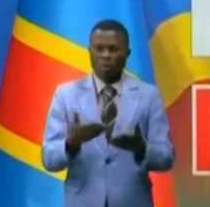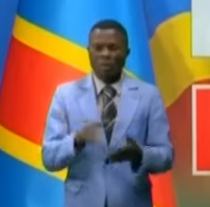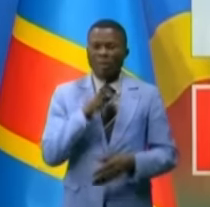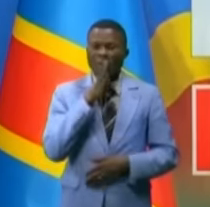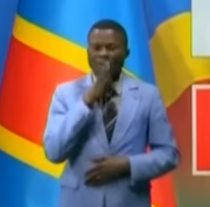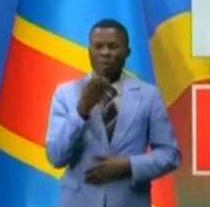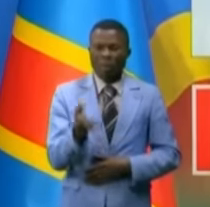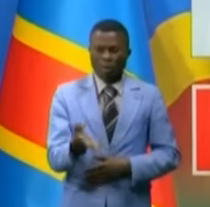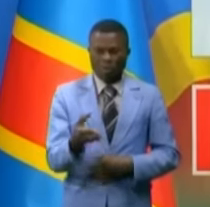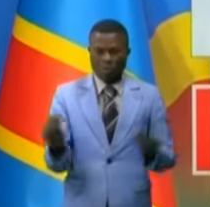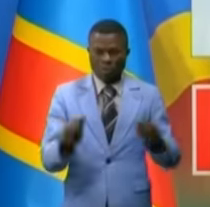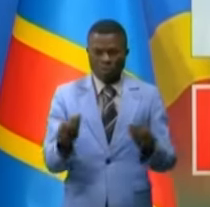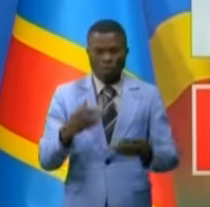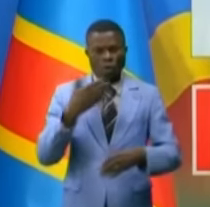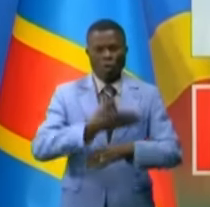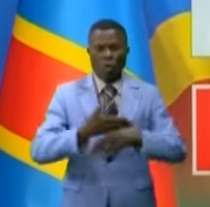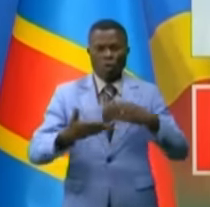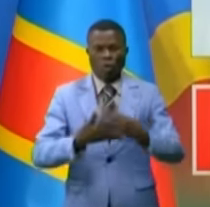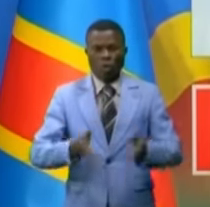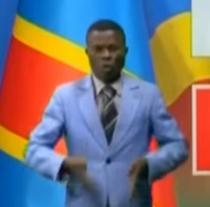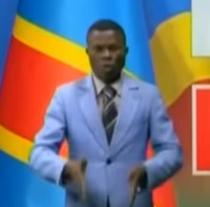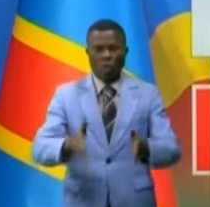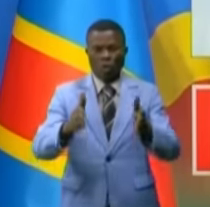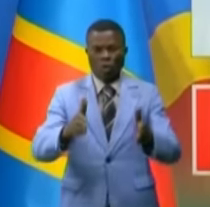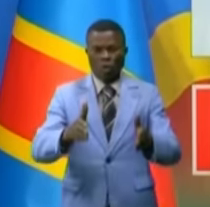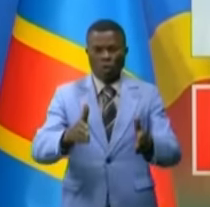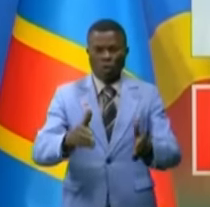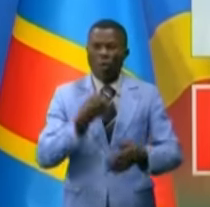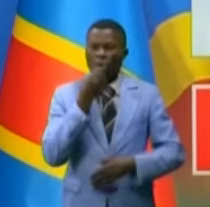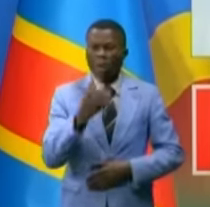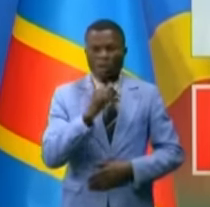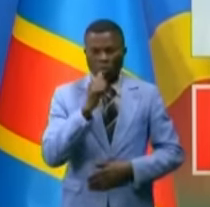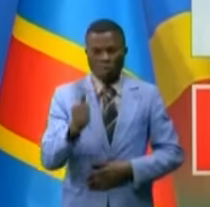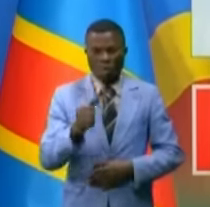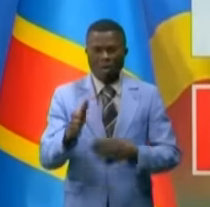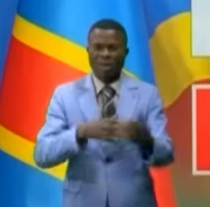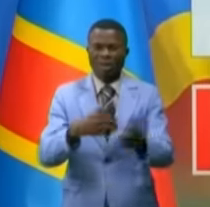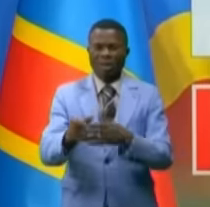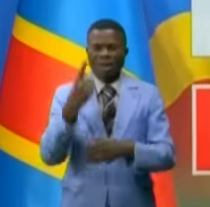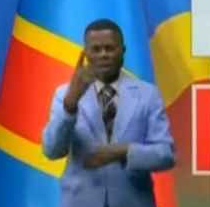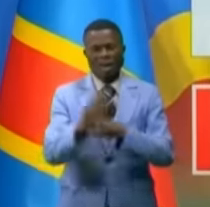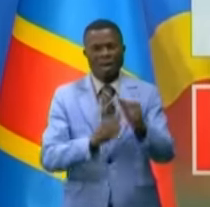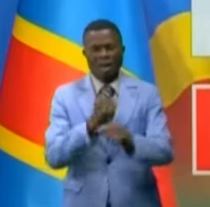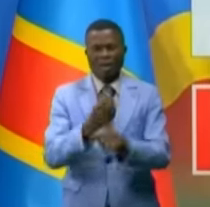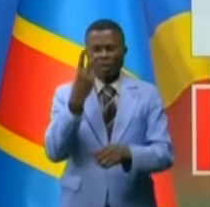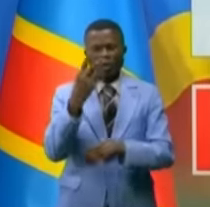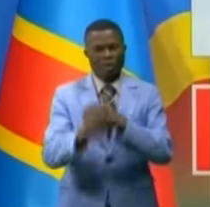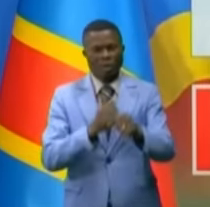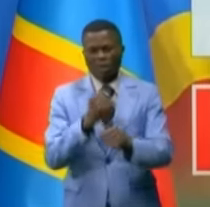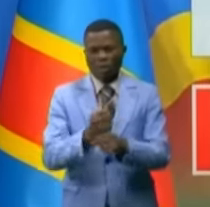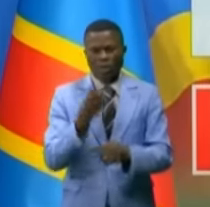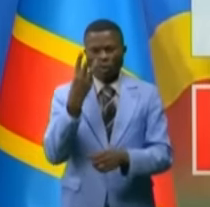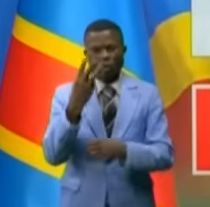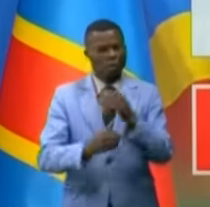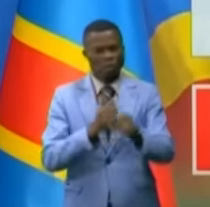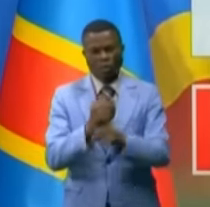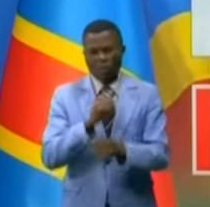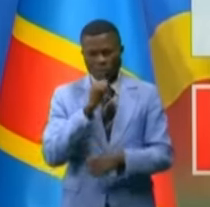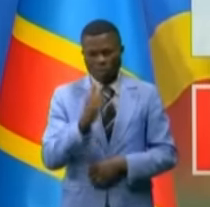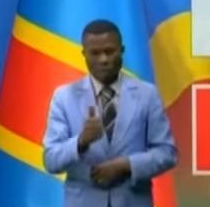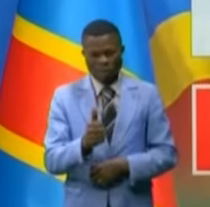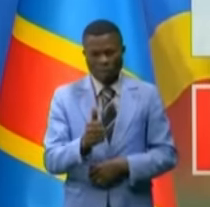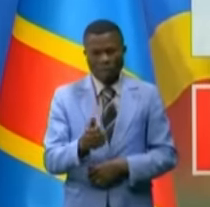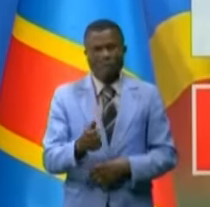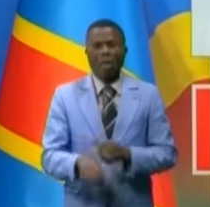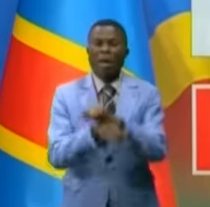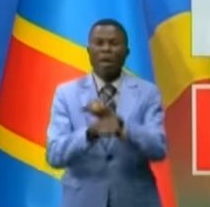Parce qu'on ne construit pas une route, à titre d'exemple, en une année deux années, trois ans. Parce que bien